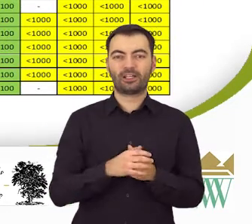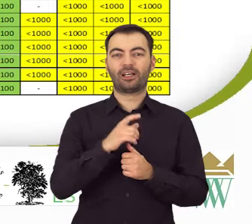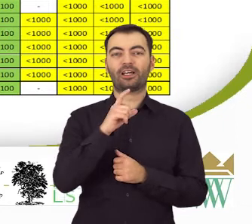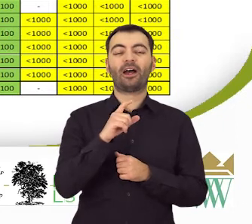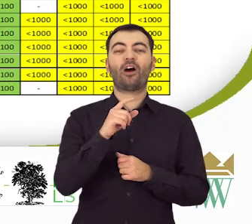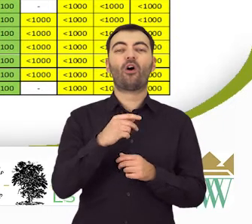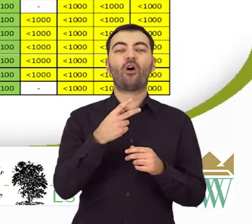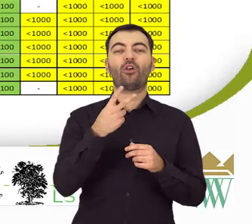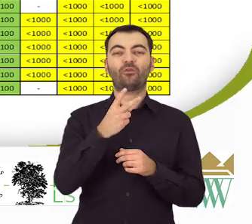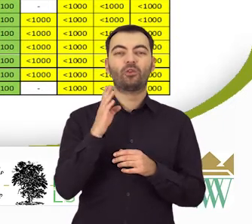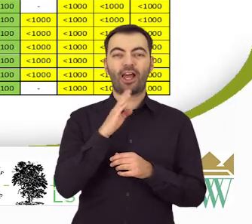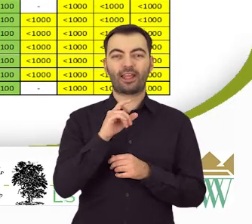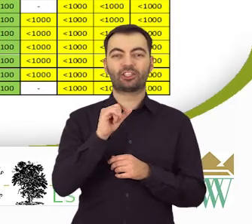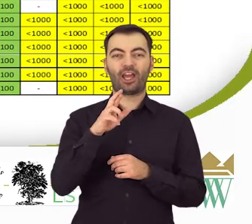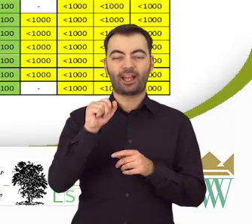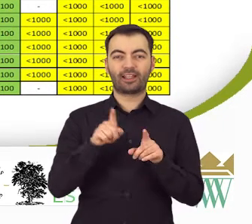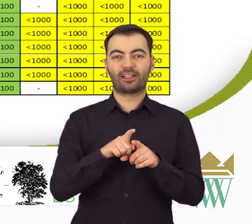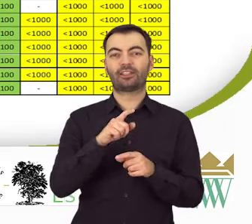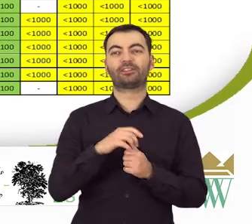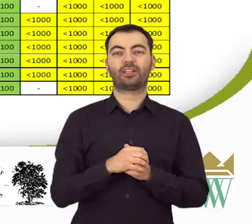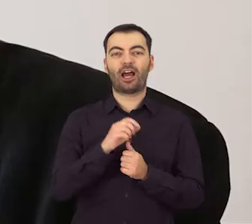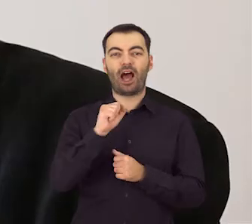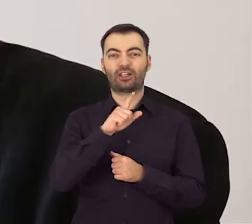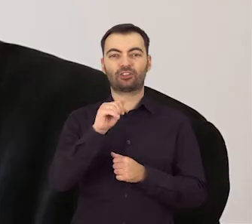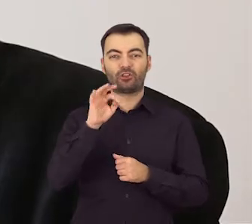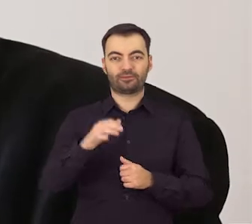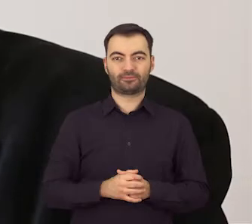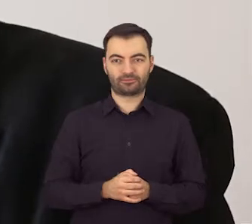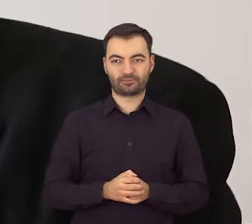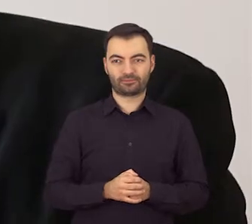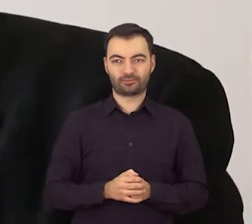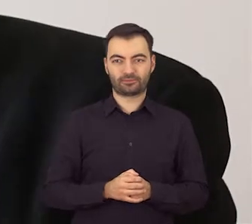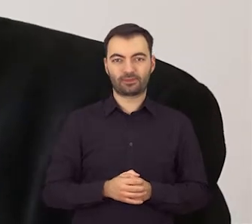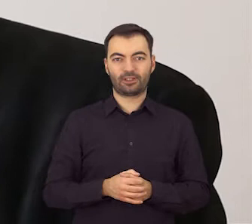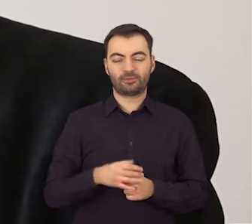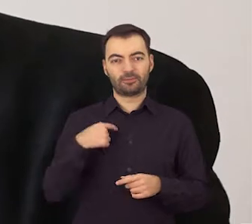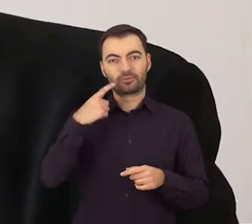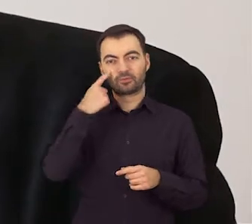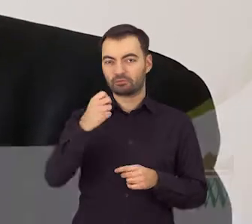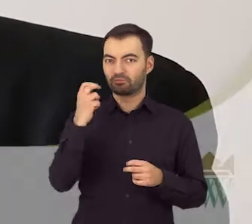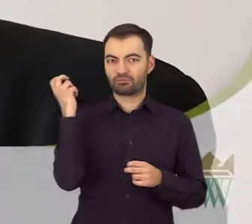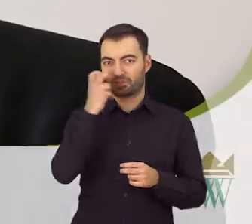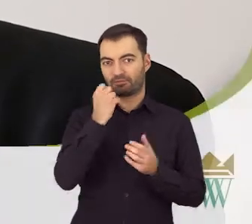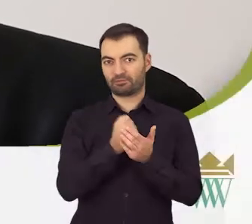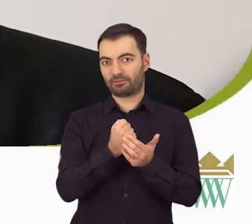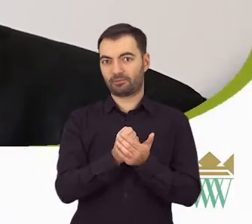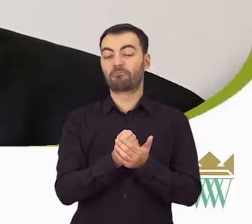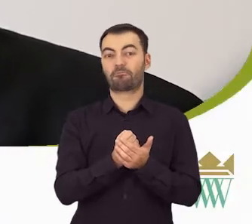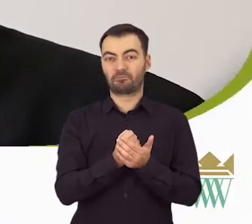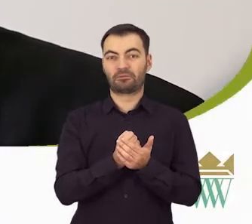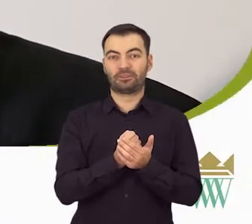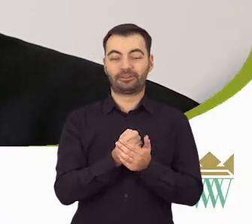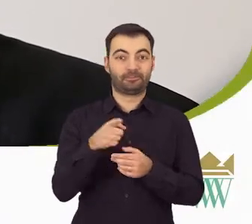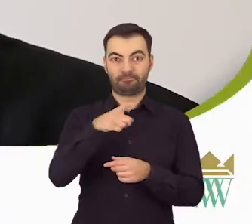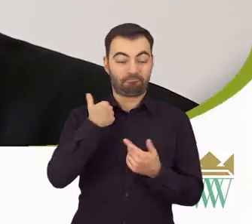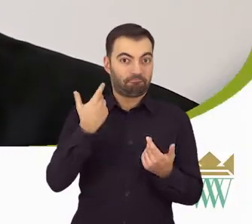przypadku dwutlenku siarki oraz dwutlenku azotu. Zaobserwowaliśmy bardzo ciekawą rzecz, którą